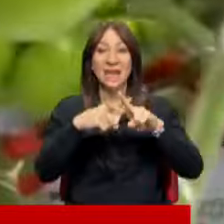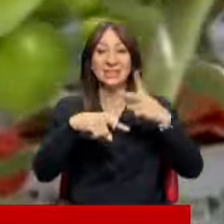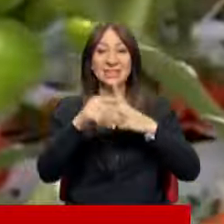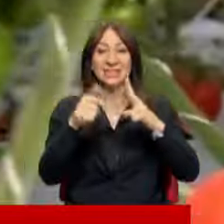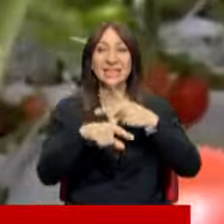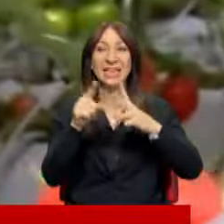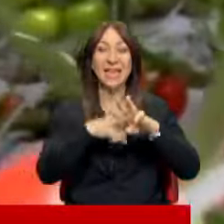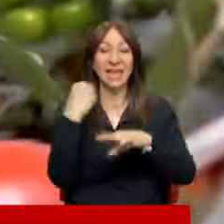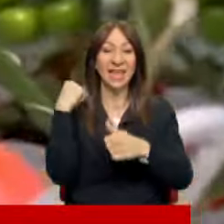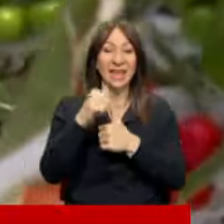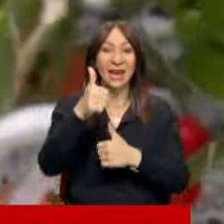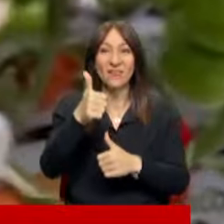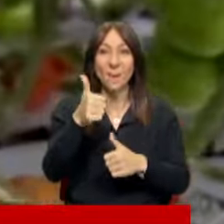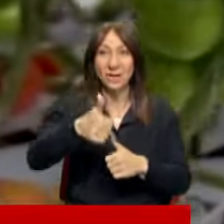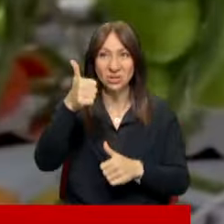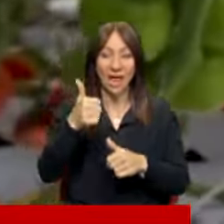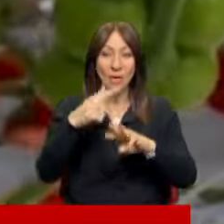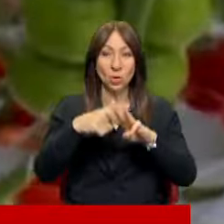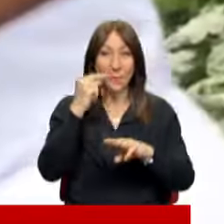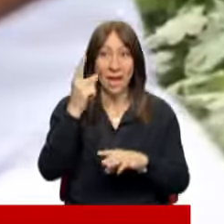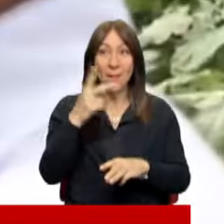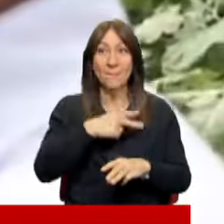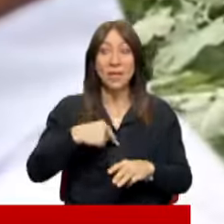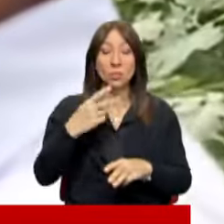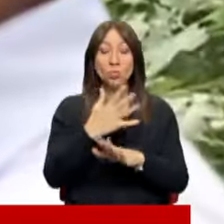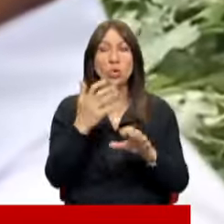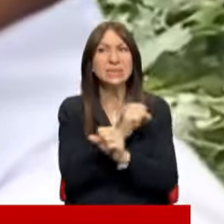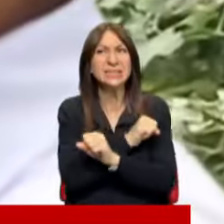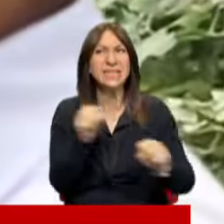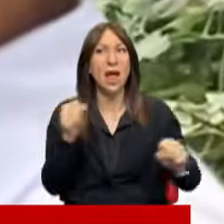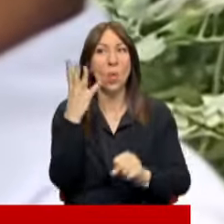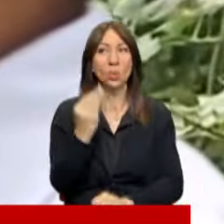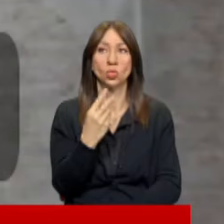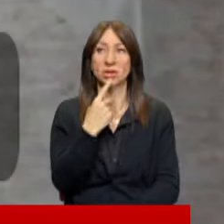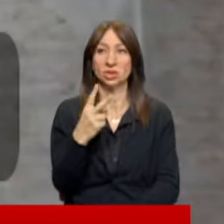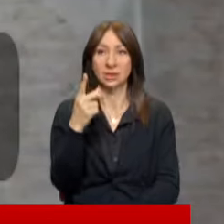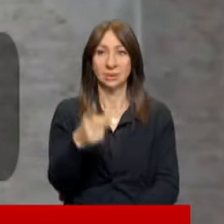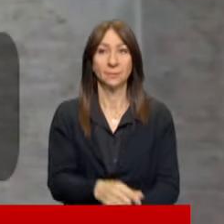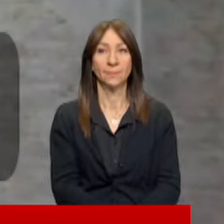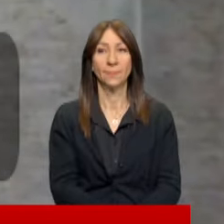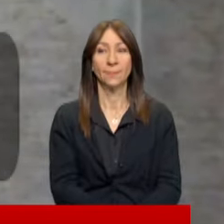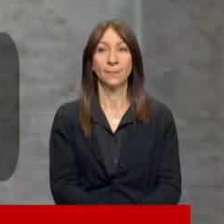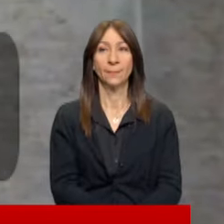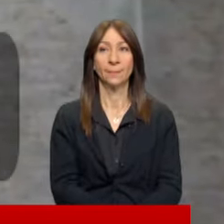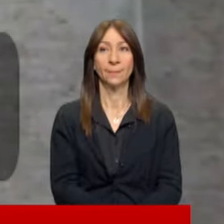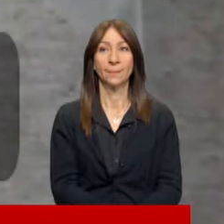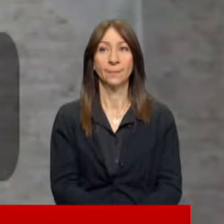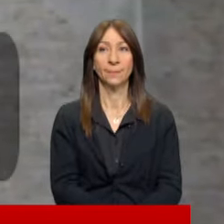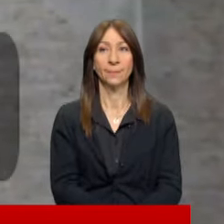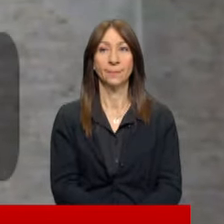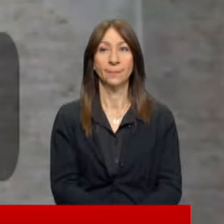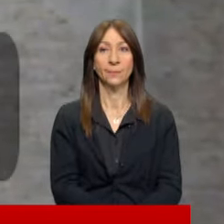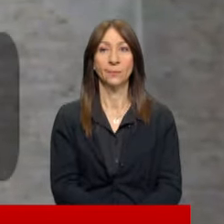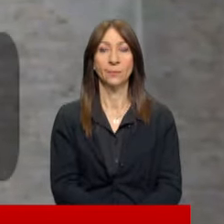ilçesinin yeniden Refah Partili Başkanı Emrullah Akpınar, belediyenin büyük zarara uğratıldığını açıkladı. Allah için şimdi orada 4 ton kömürün